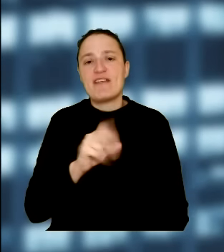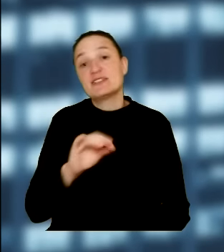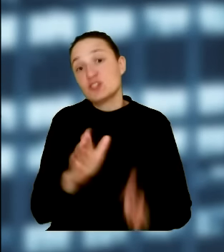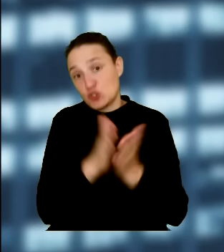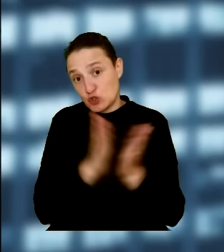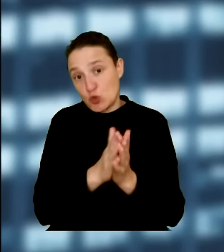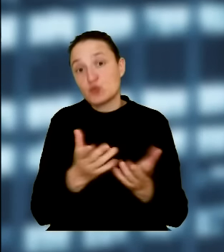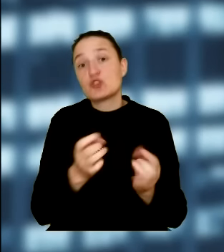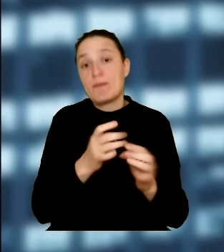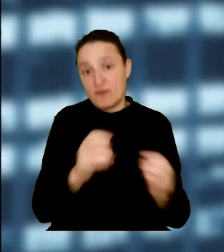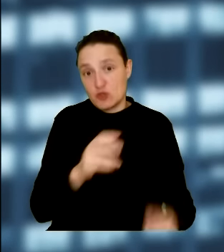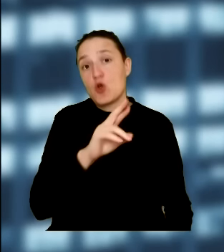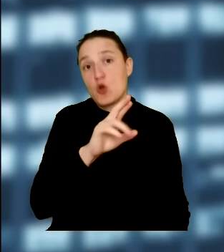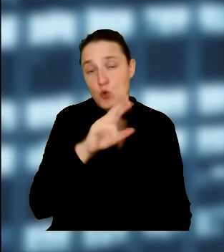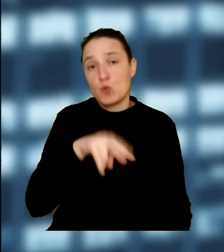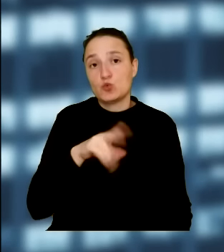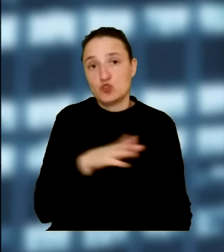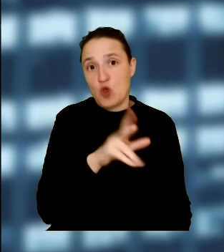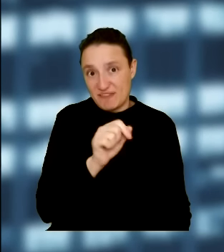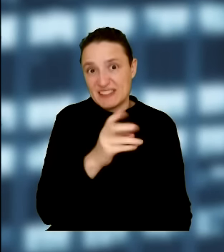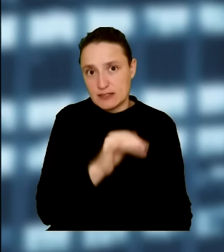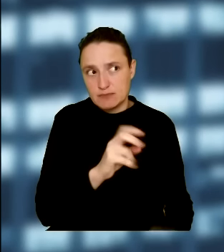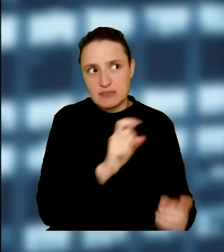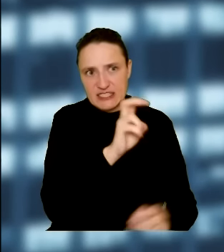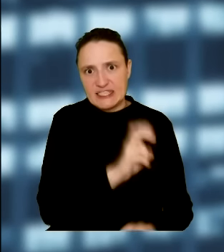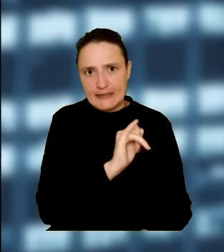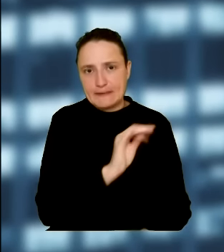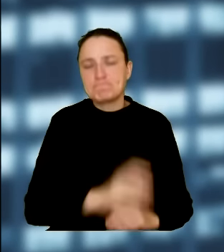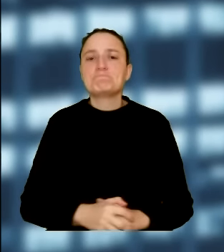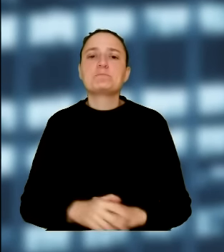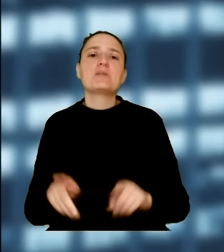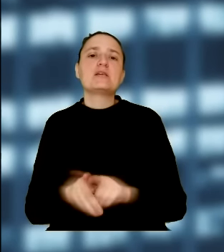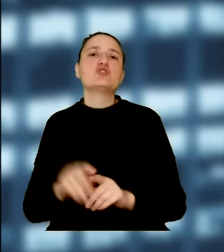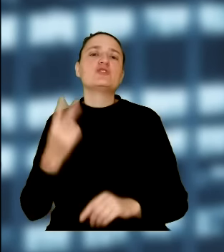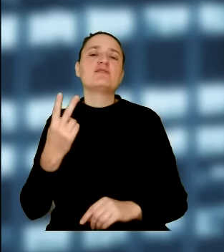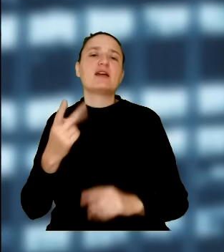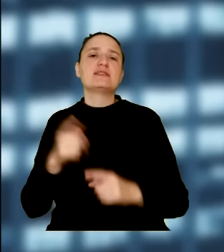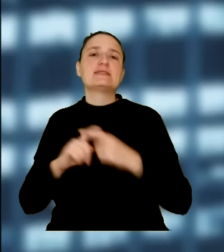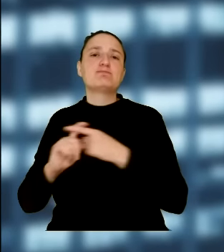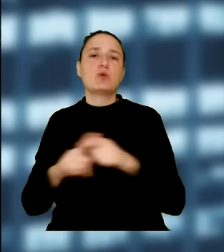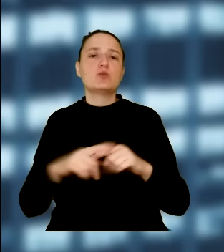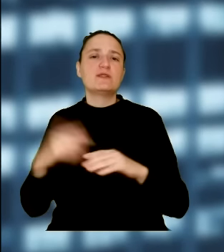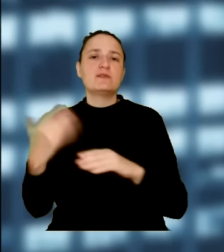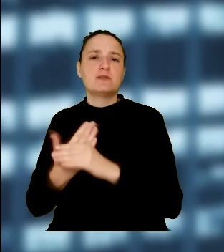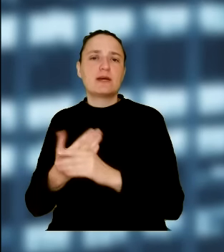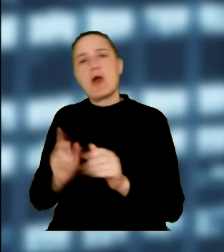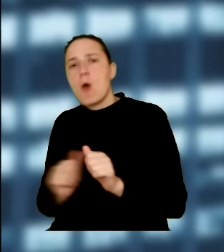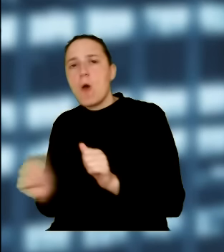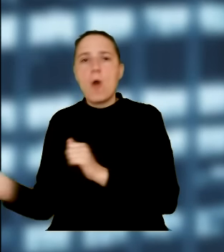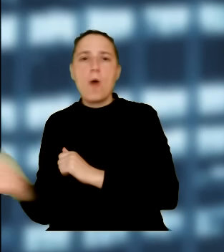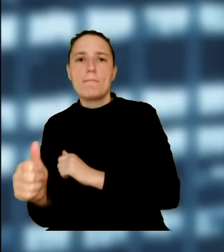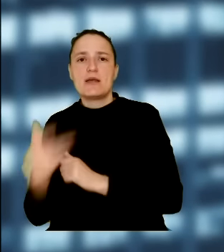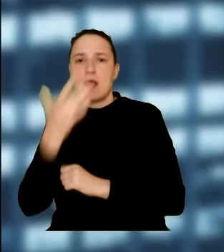profesora Różkowskiego, tak? Jak dwie polskie spółki łamały sankcje nałożone na Rosję, to ujawnia Piotr